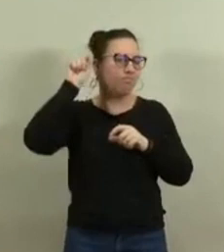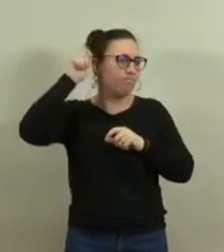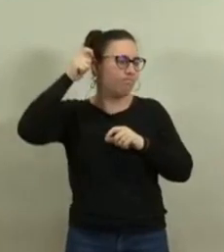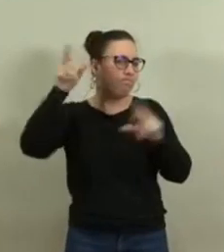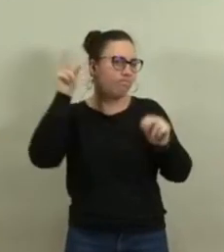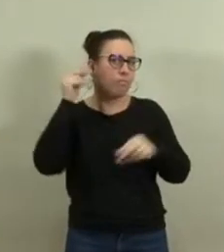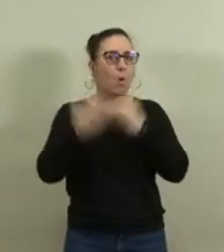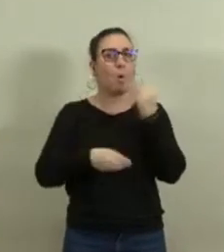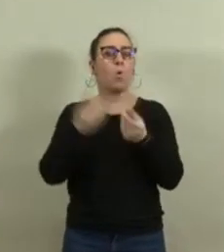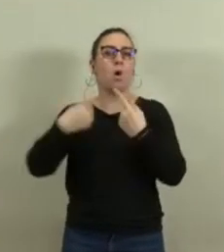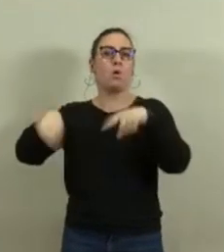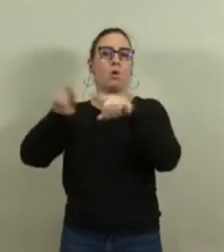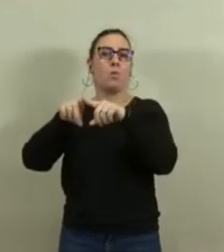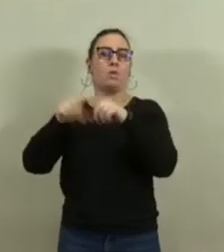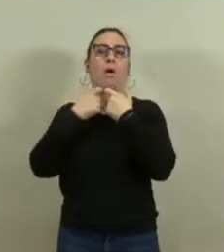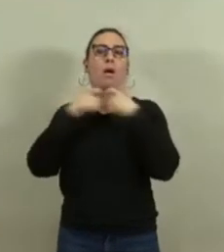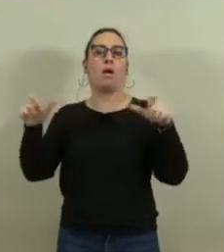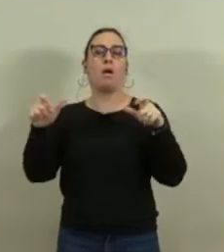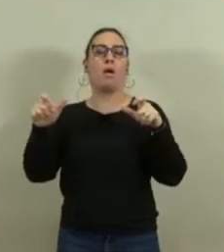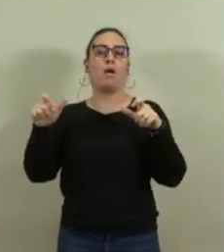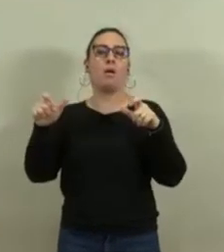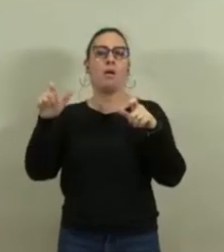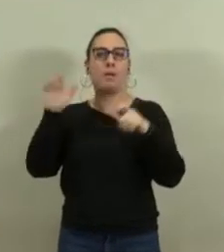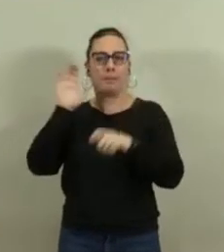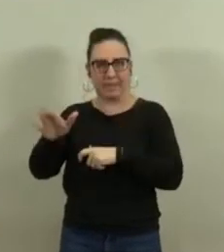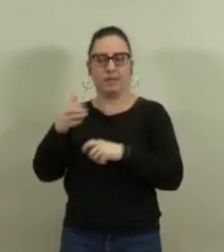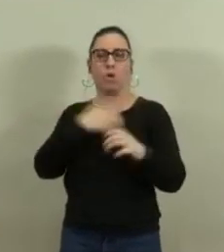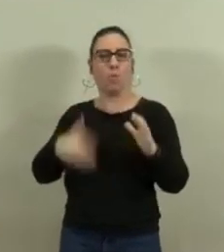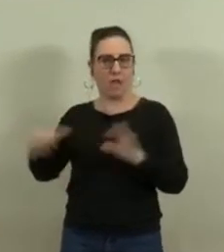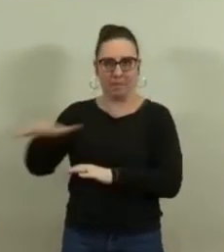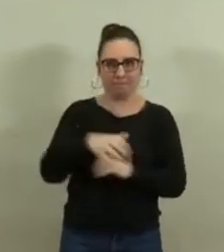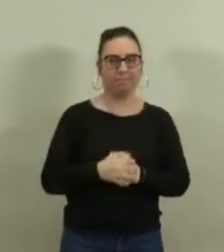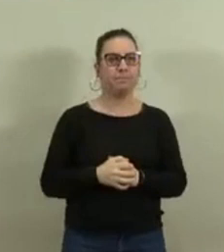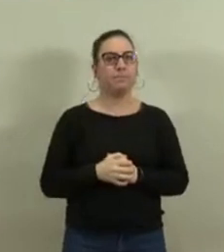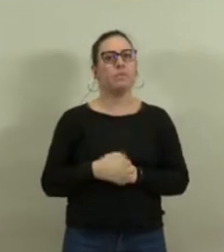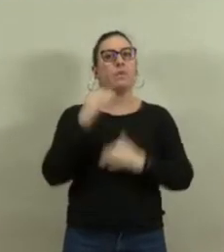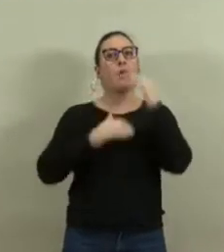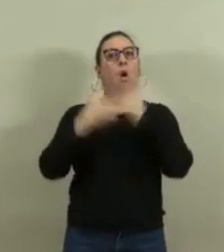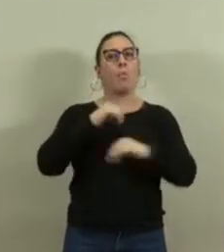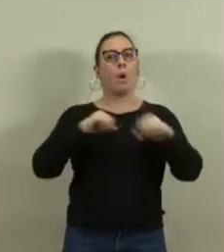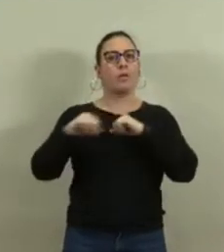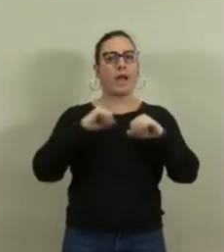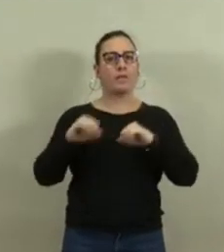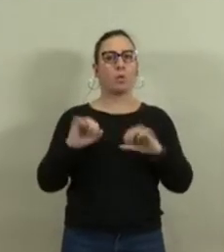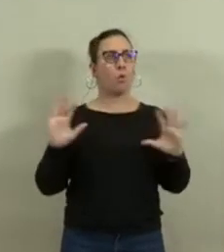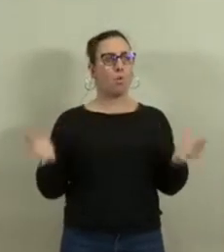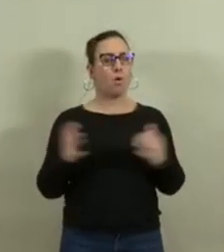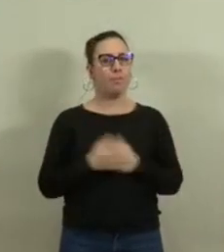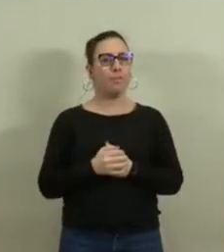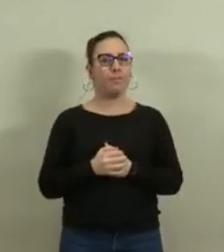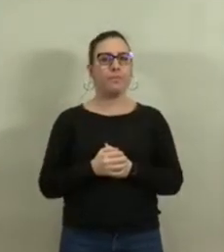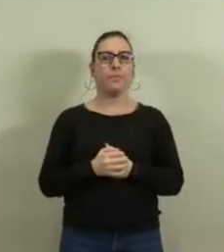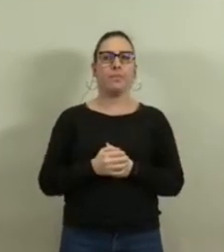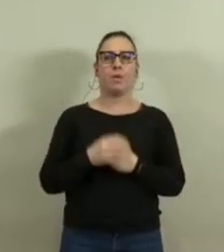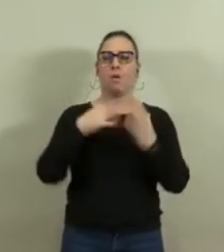commission communale d'accessibilité. Vous en venez ensuite à votre plan d'action. C'est une succession de